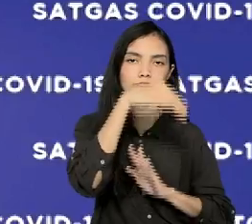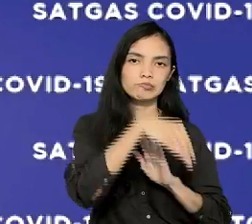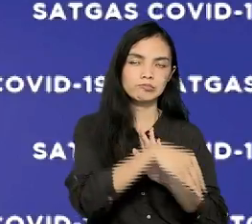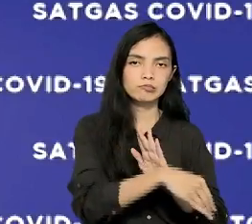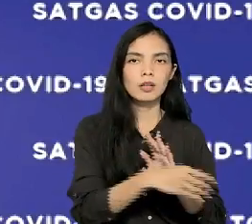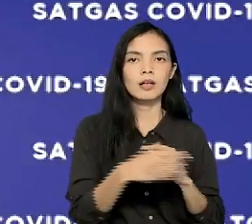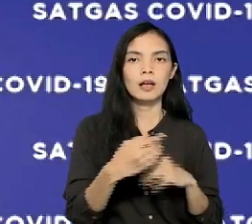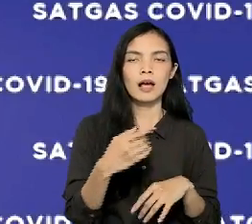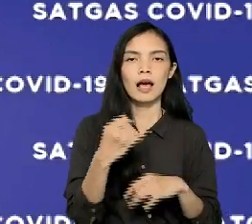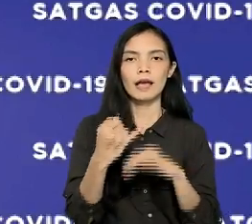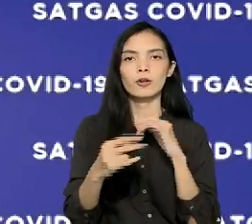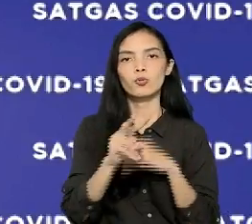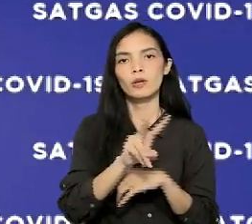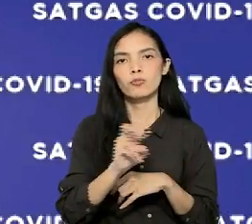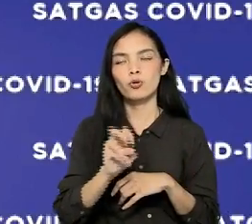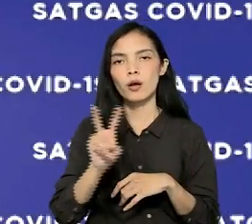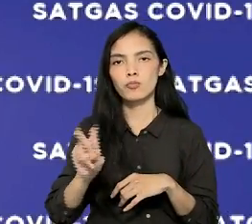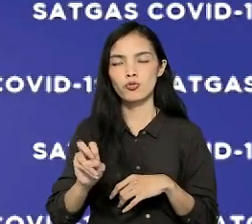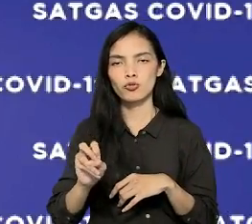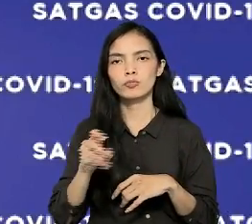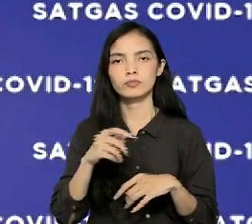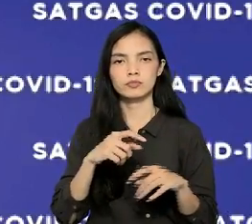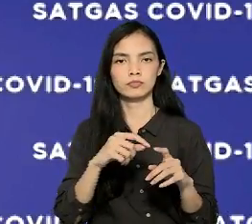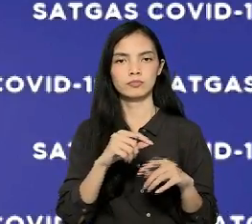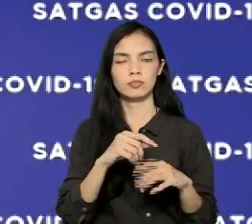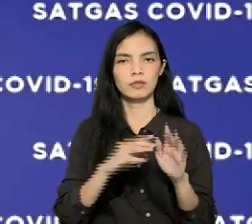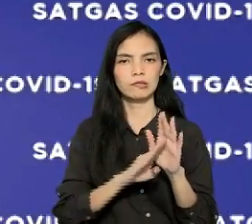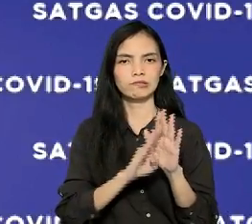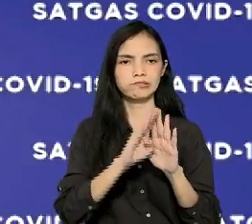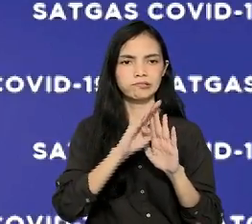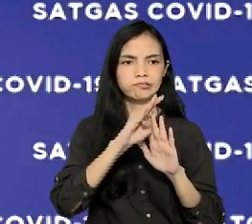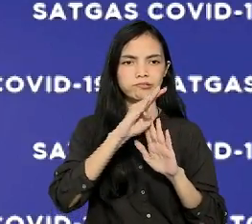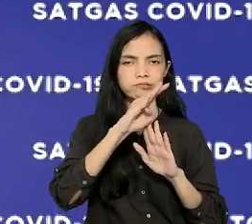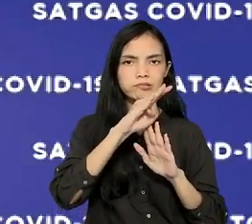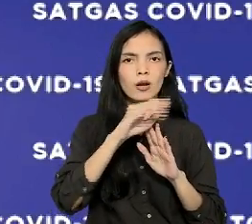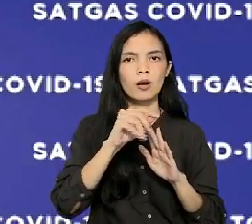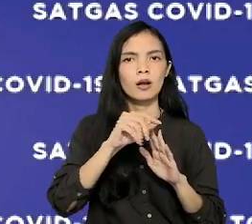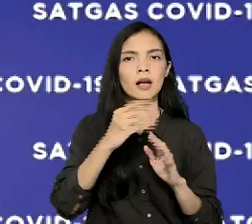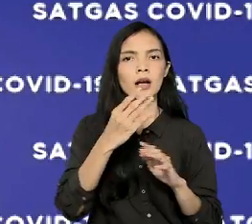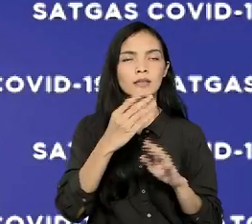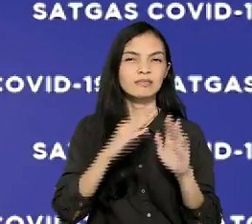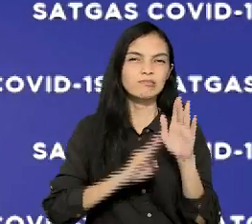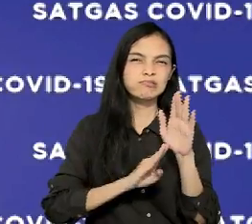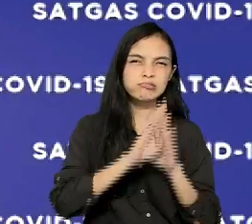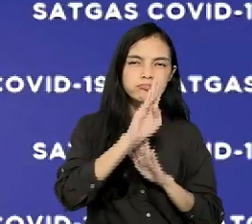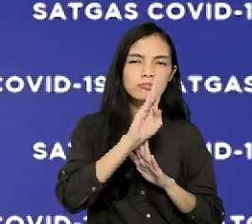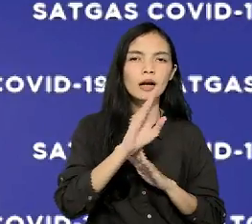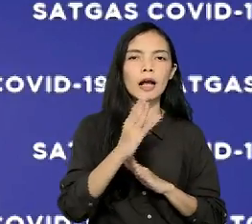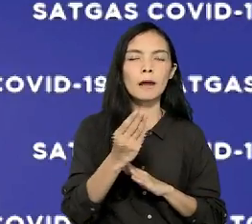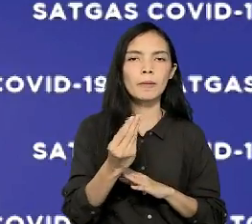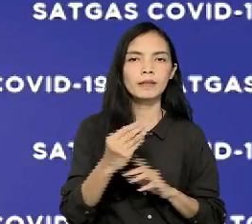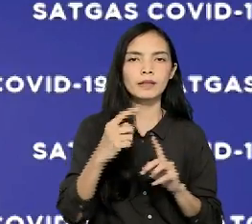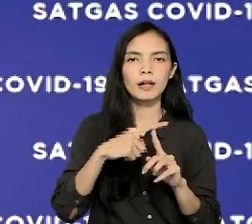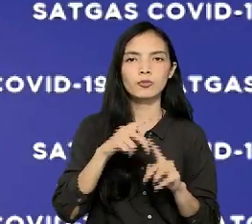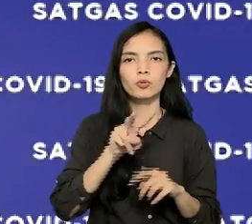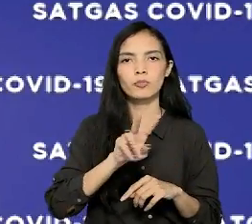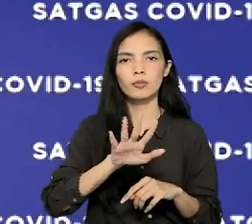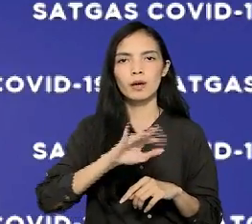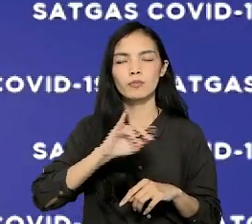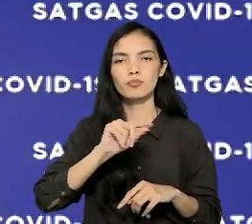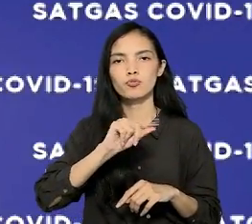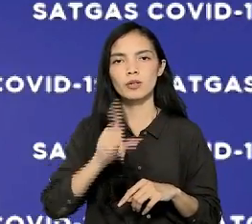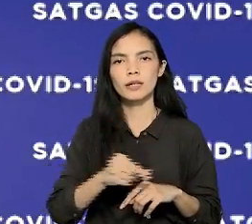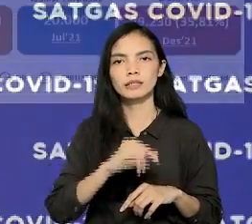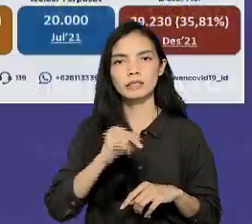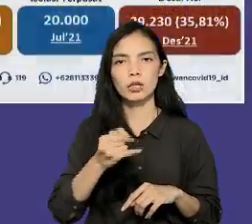akhir 2020, yang terus meningkat dan mencapai puncaknya pada tanggal 25 Januari